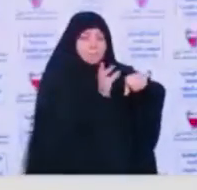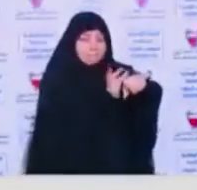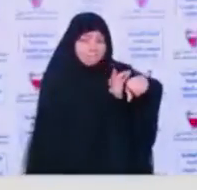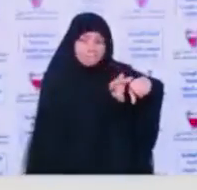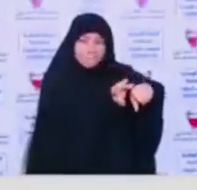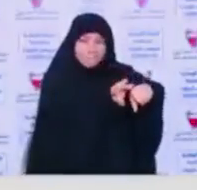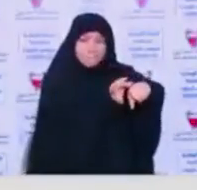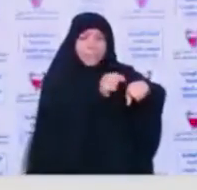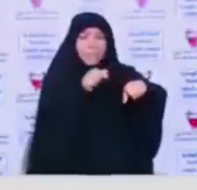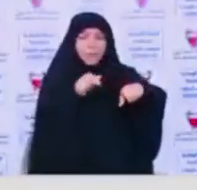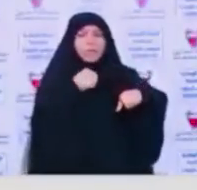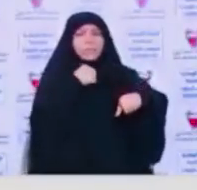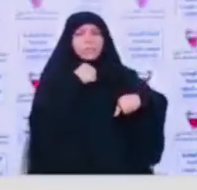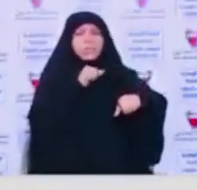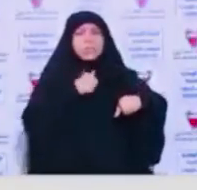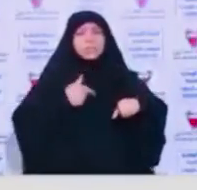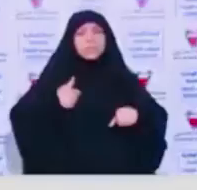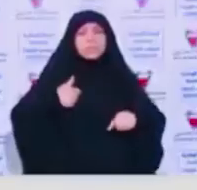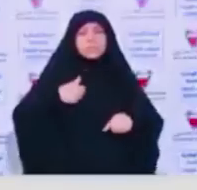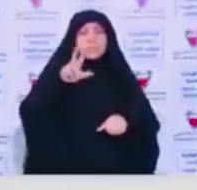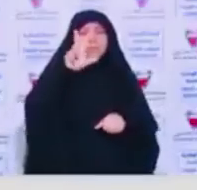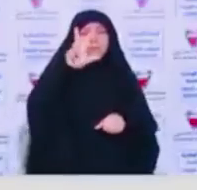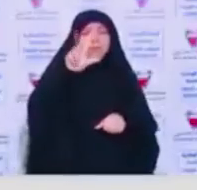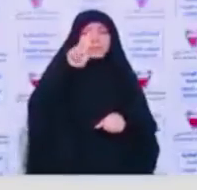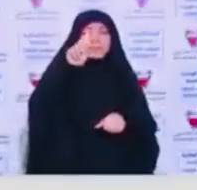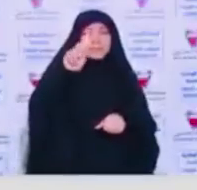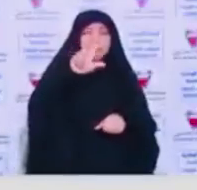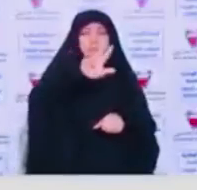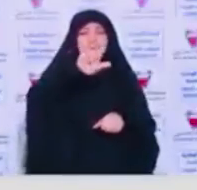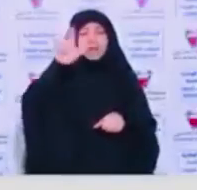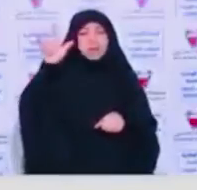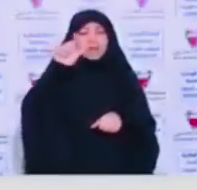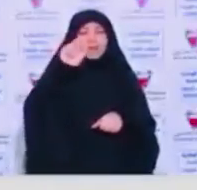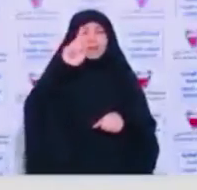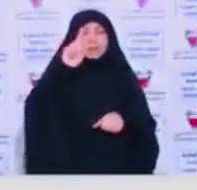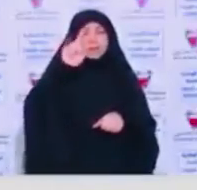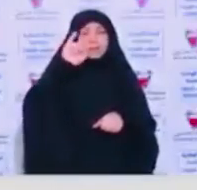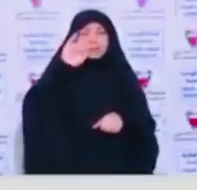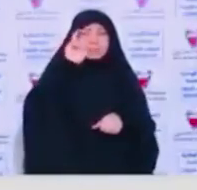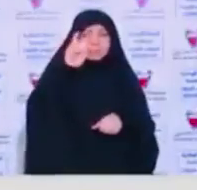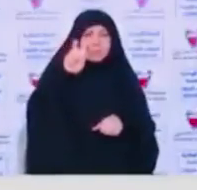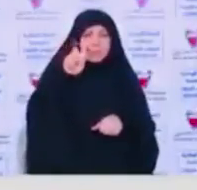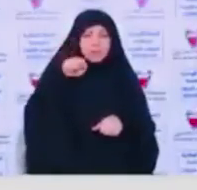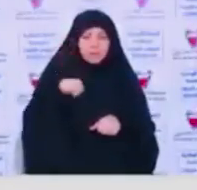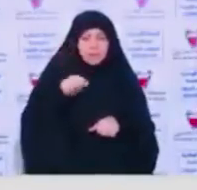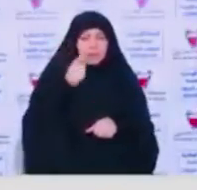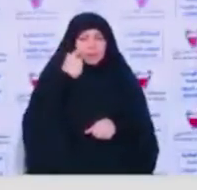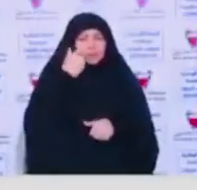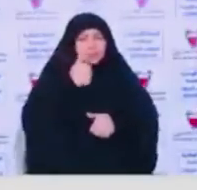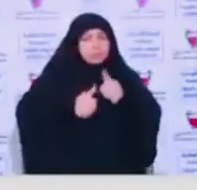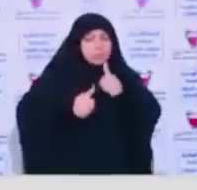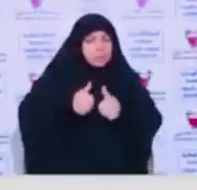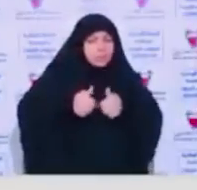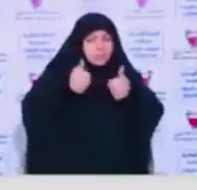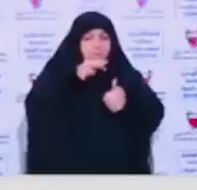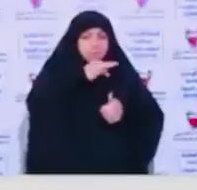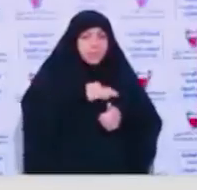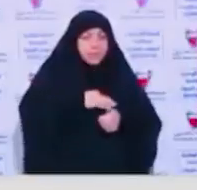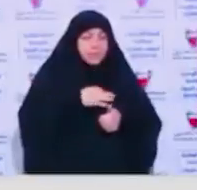على هذا النوع العلاجي الفريد من نوعه، وكانت المملكة البحرين سباقة في استخدامه